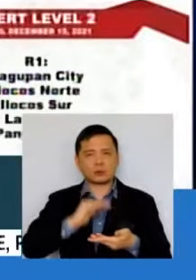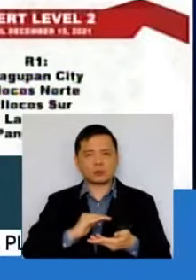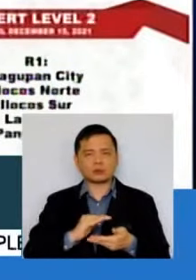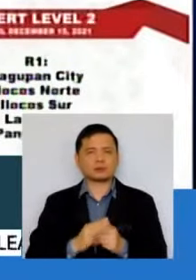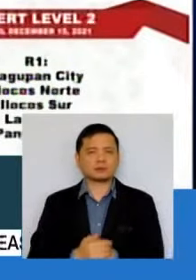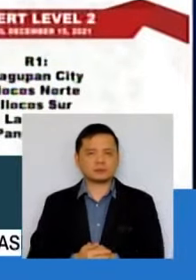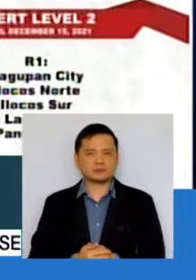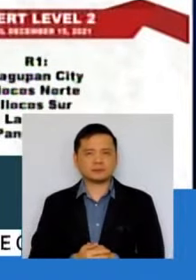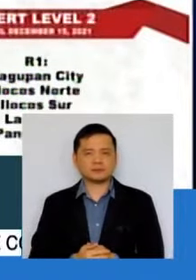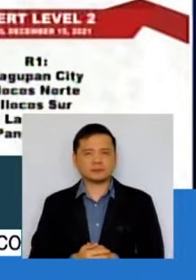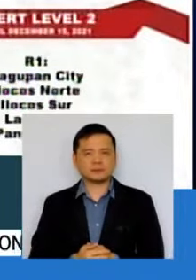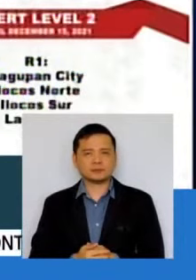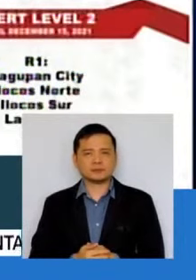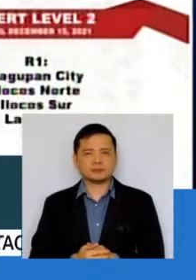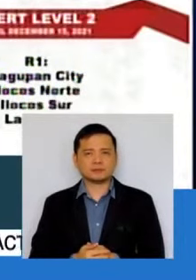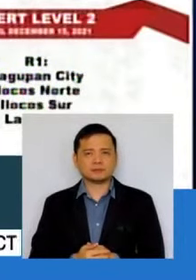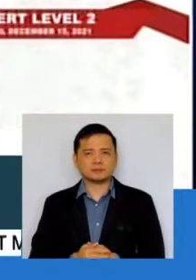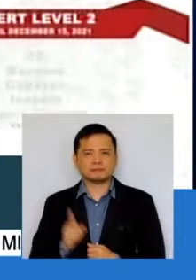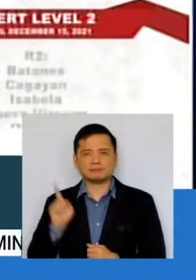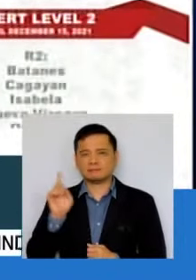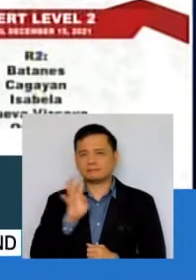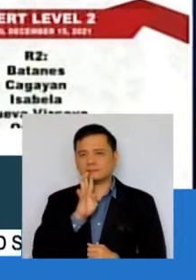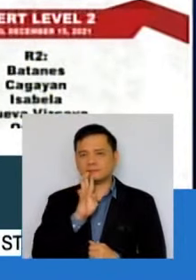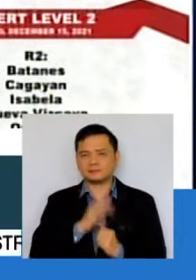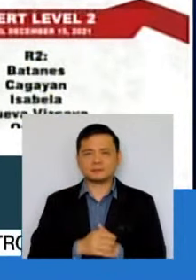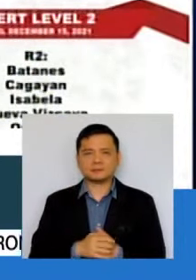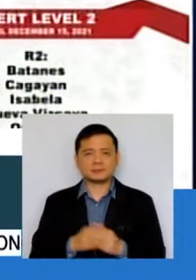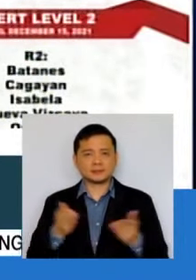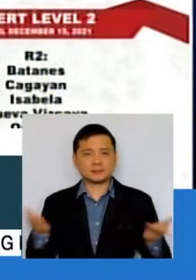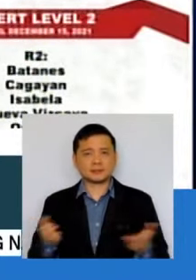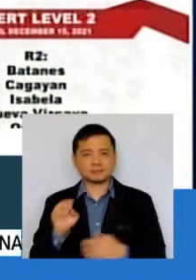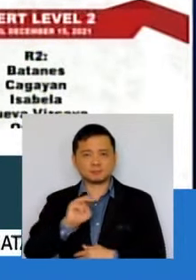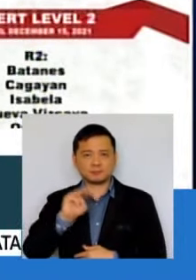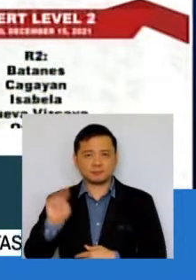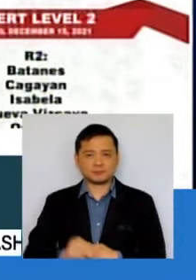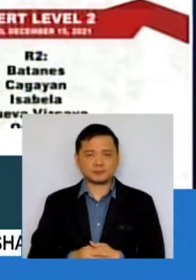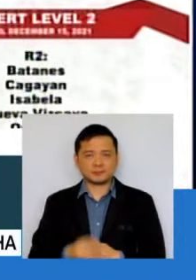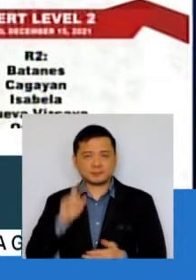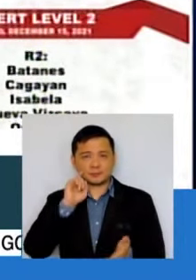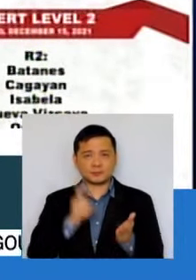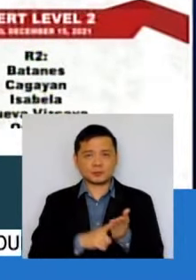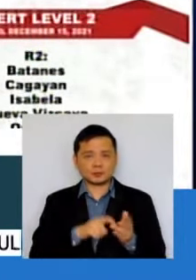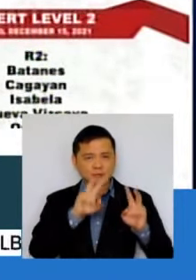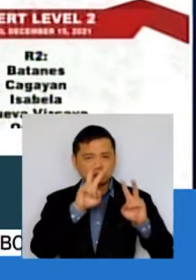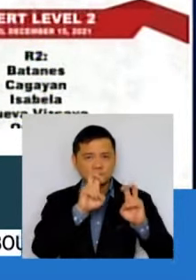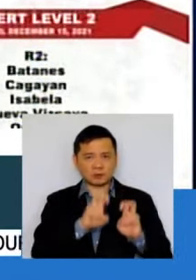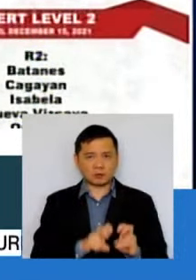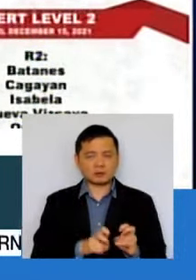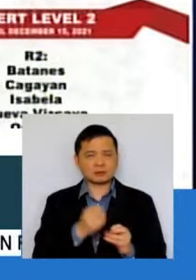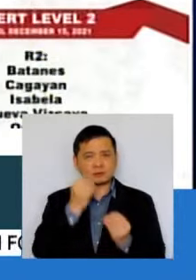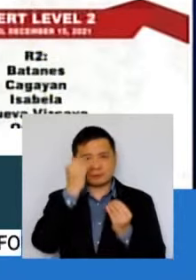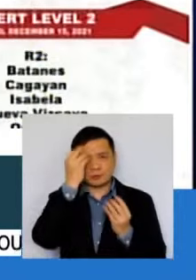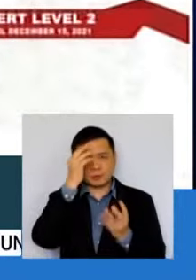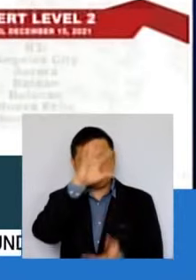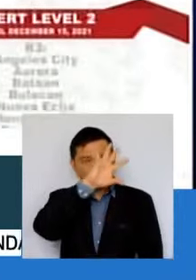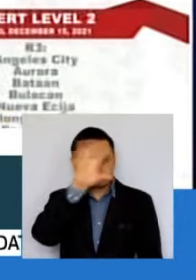Dito sa Metro Manila, mapapansin po natin sa data ho namin sa One Hospital Command, sa out